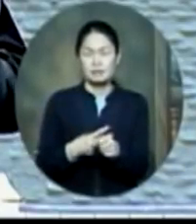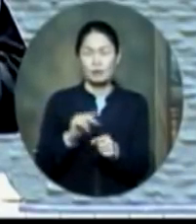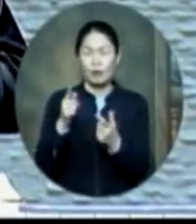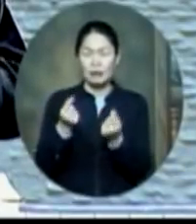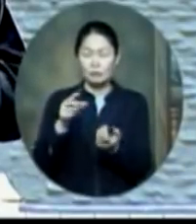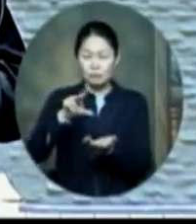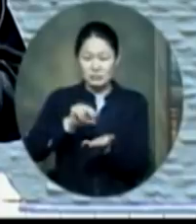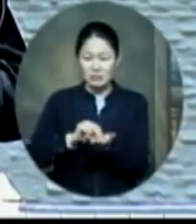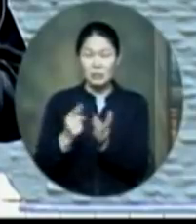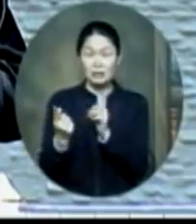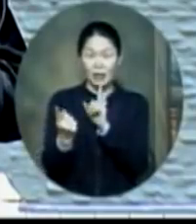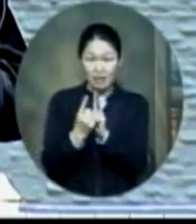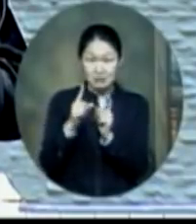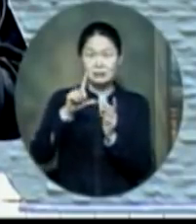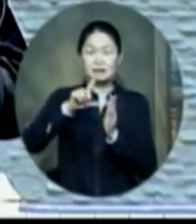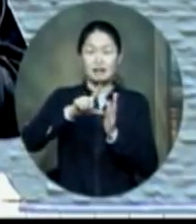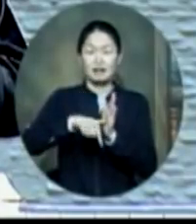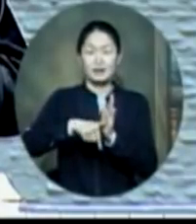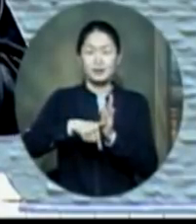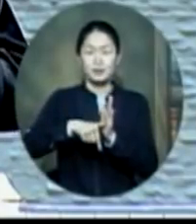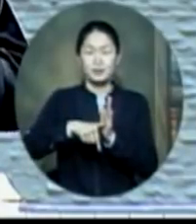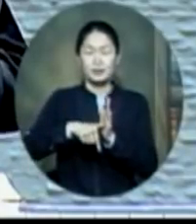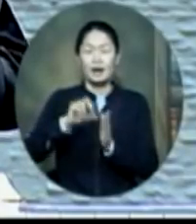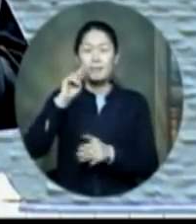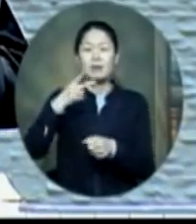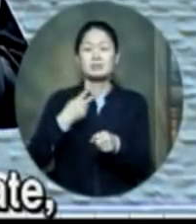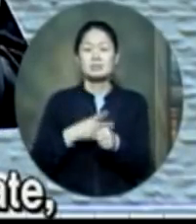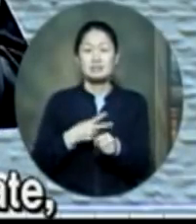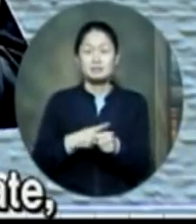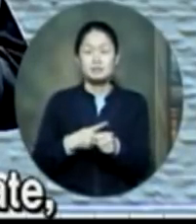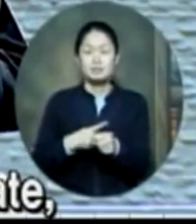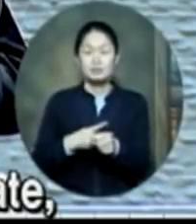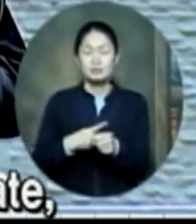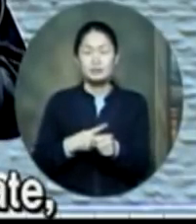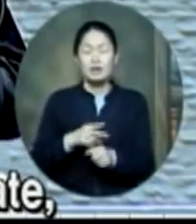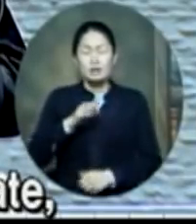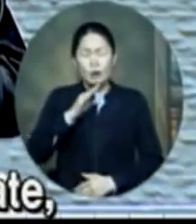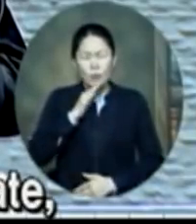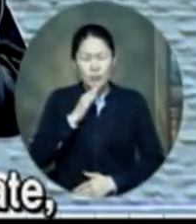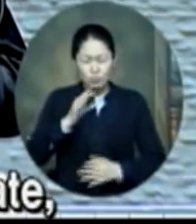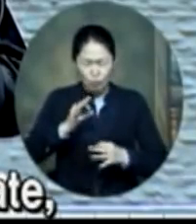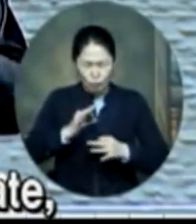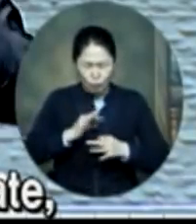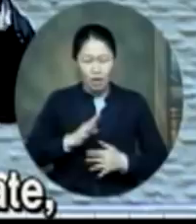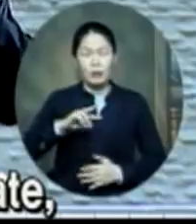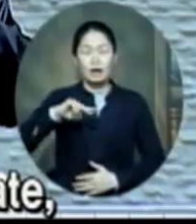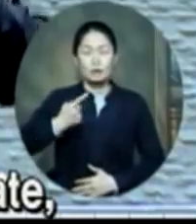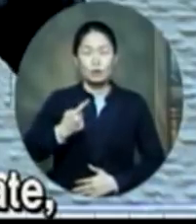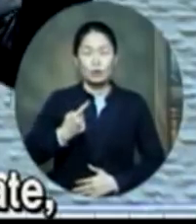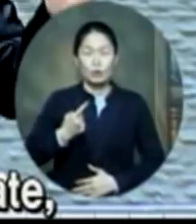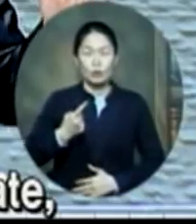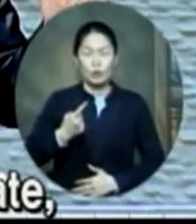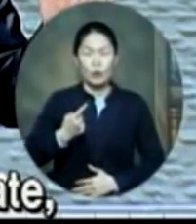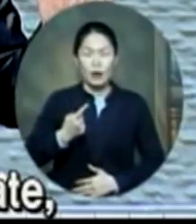이런 문제에 부딪혔을 때 사도 바울은 참 놀랍게도 전혀 아무런 주장도